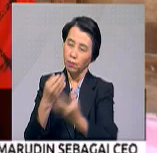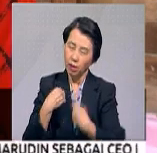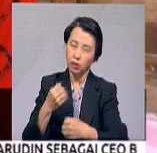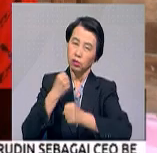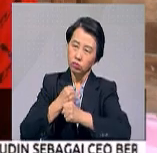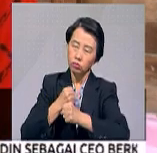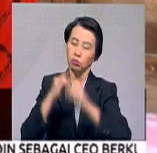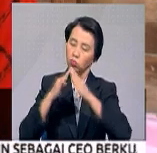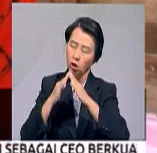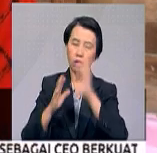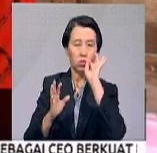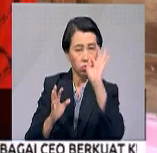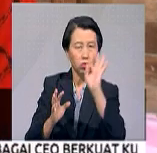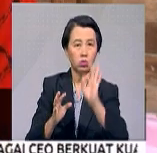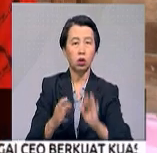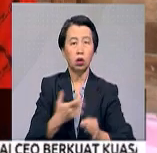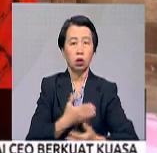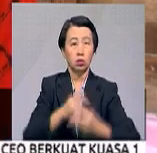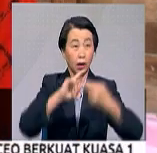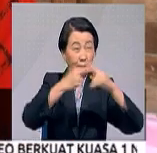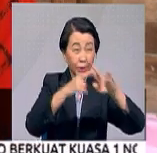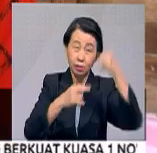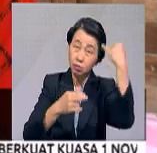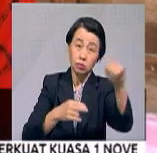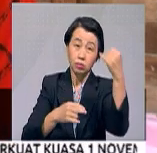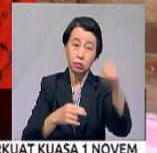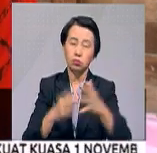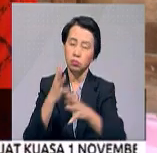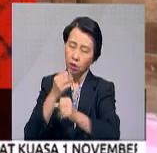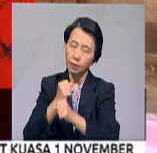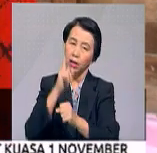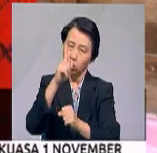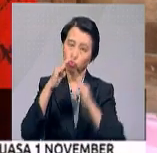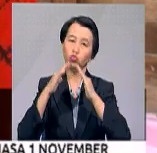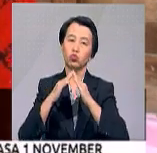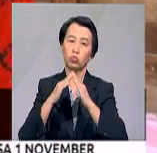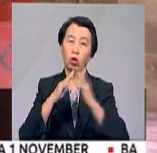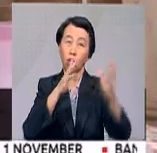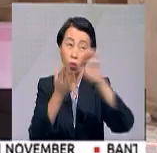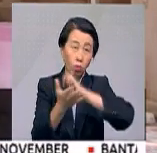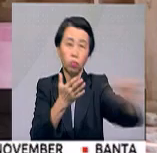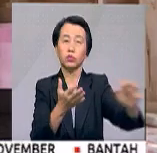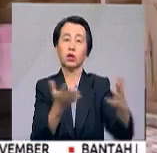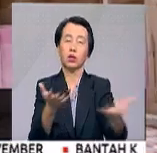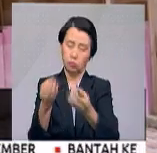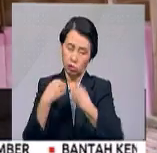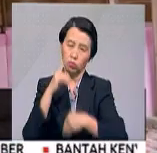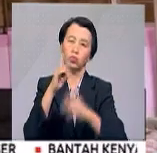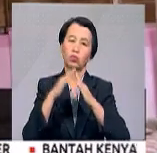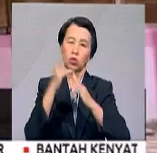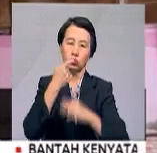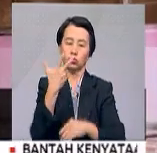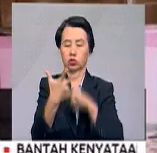beranak duduk sebab dah memang tak boleh baiki langsung dah rumah ni. Habis hancur semua.